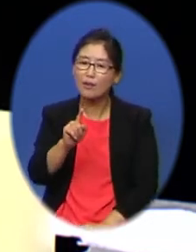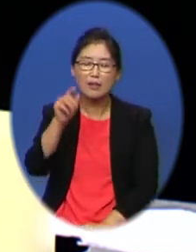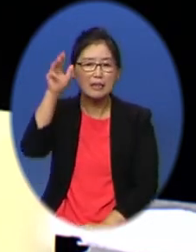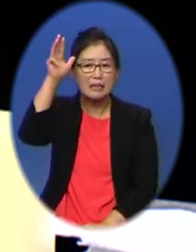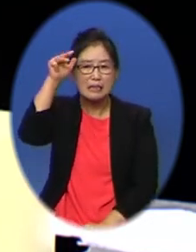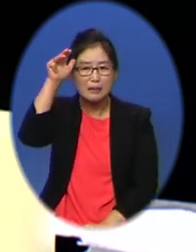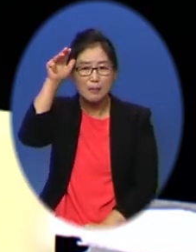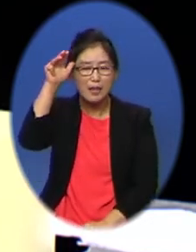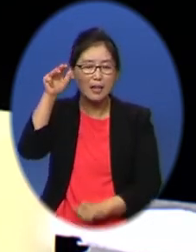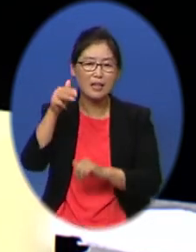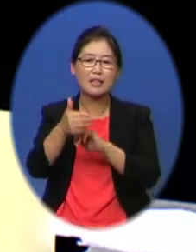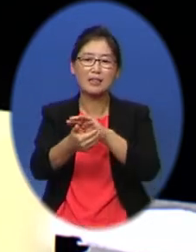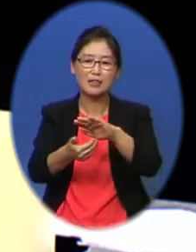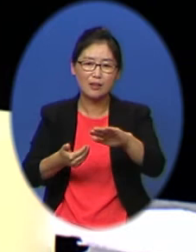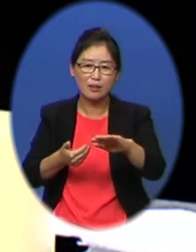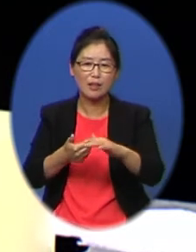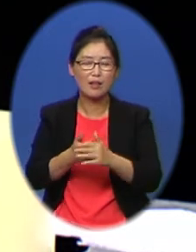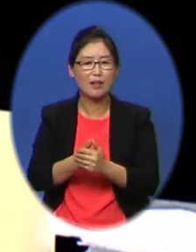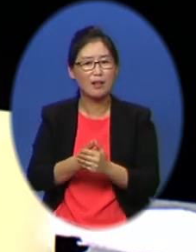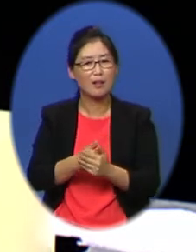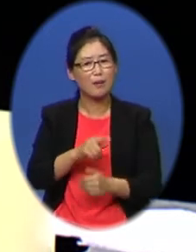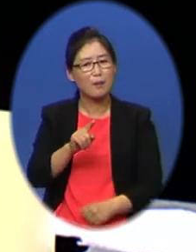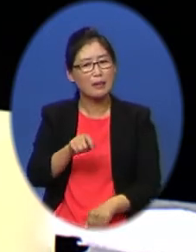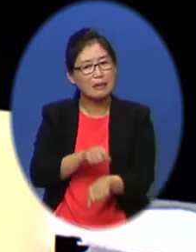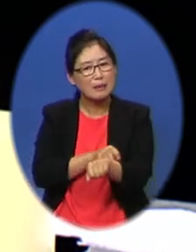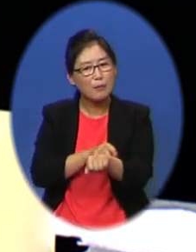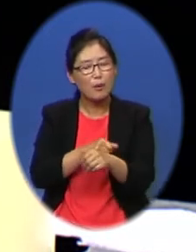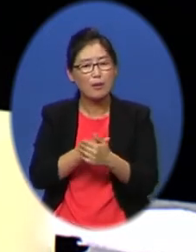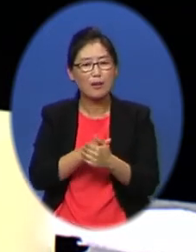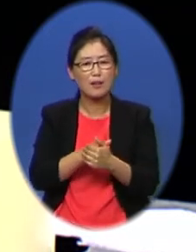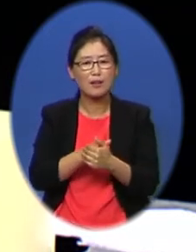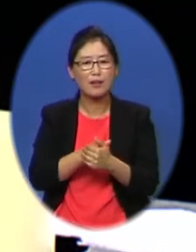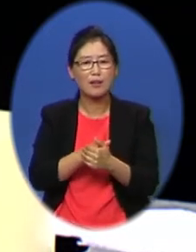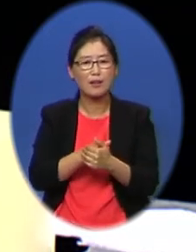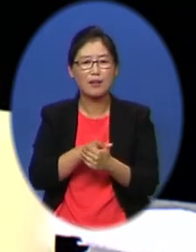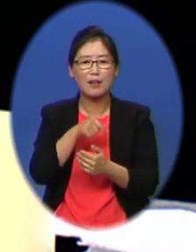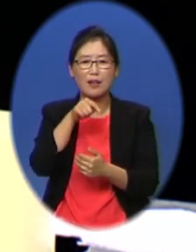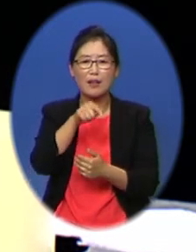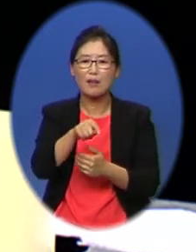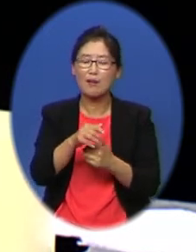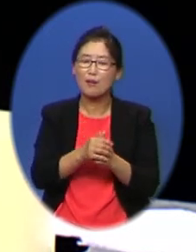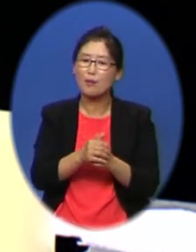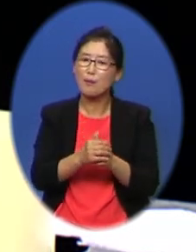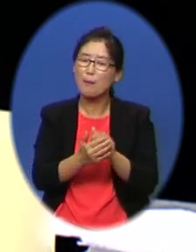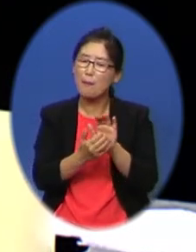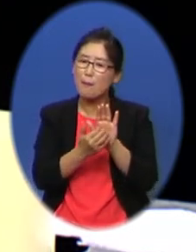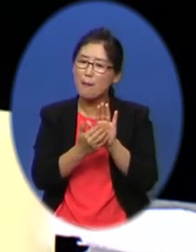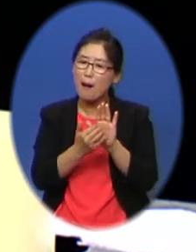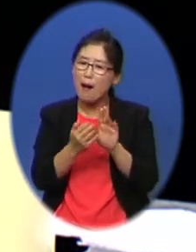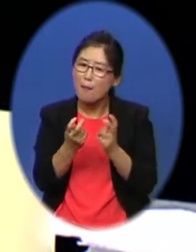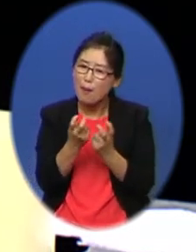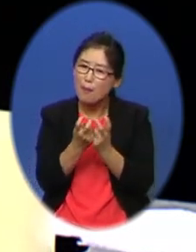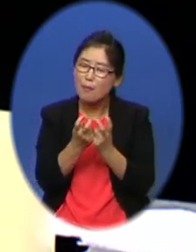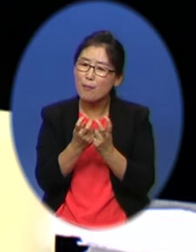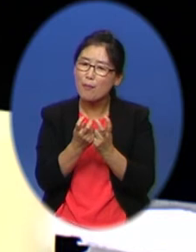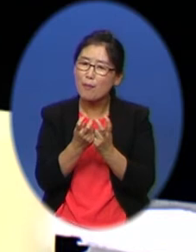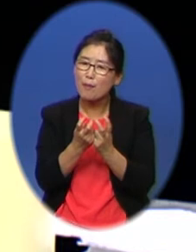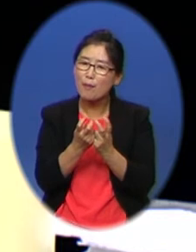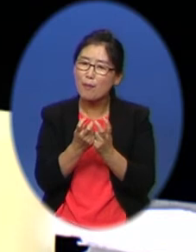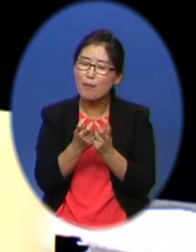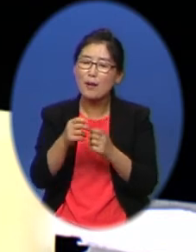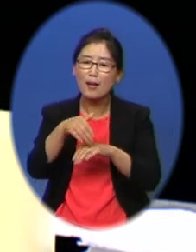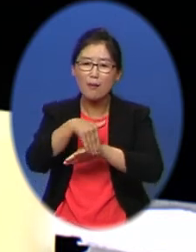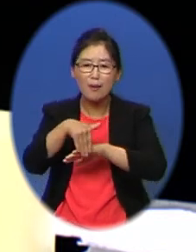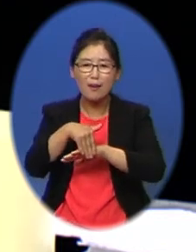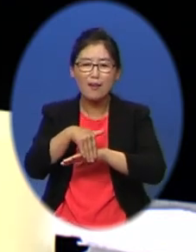생기기 전에 뭐 좀 어떤 정신이 좀 온전한 상태에서 이런 미리 방안을 마련할 수 있는 제도 뭐 그런 것